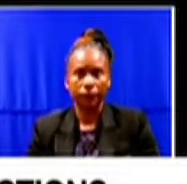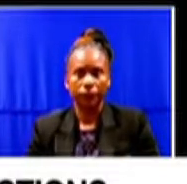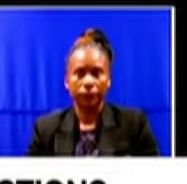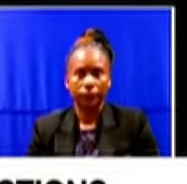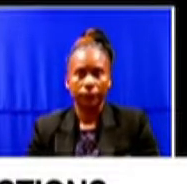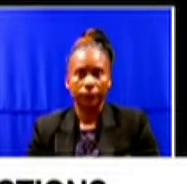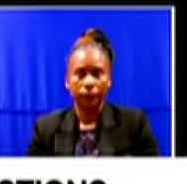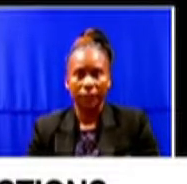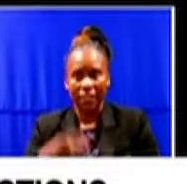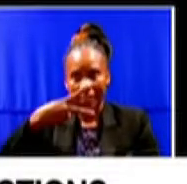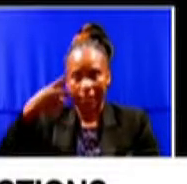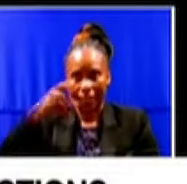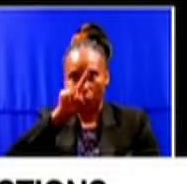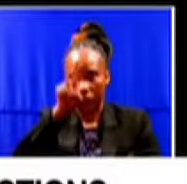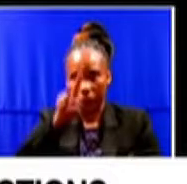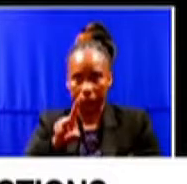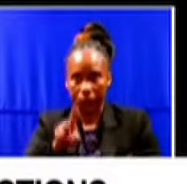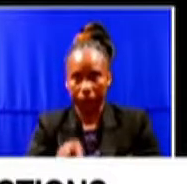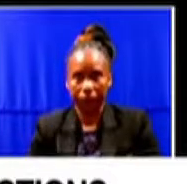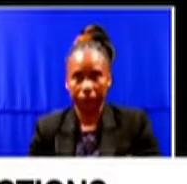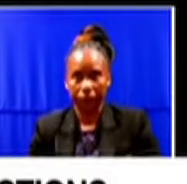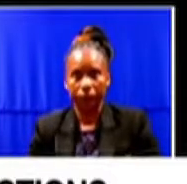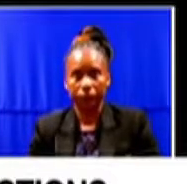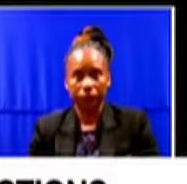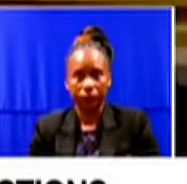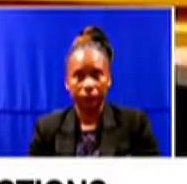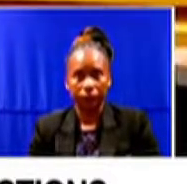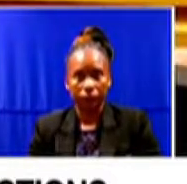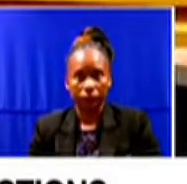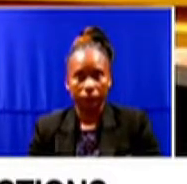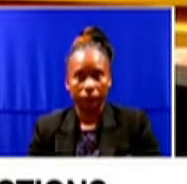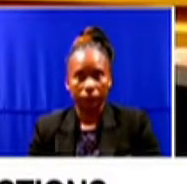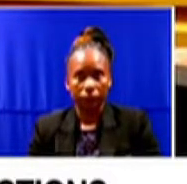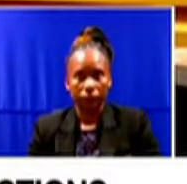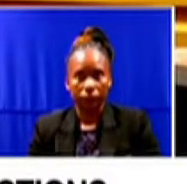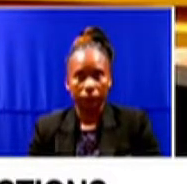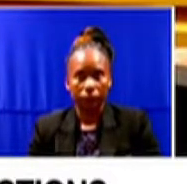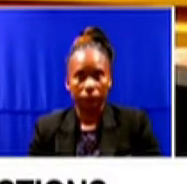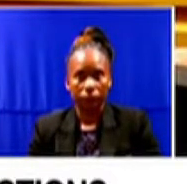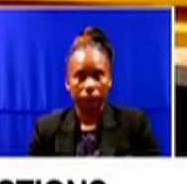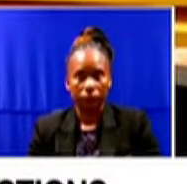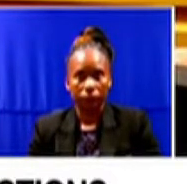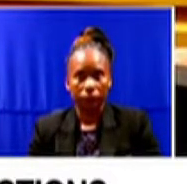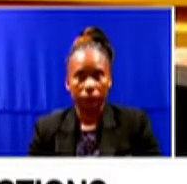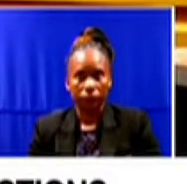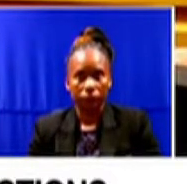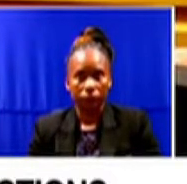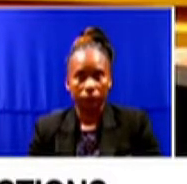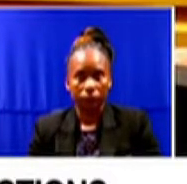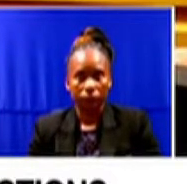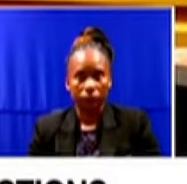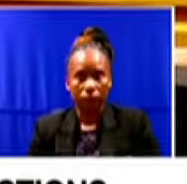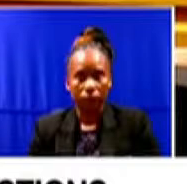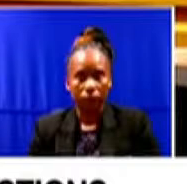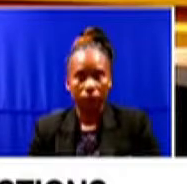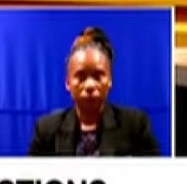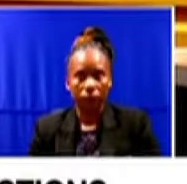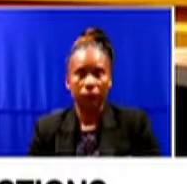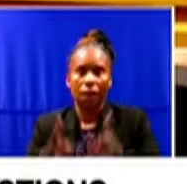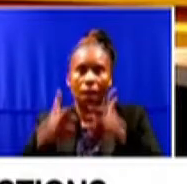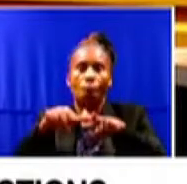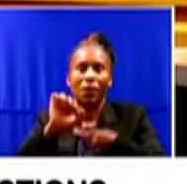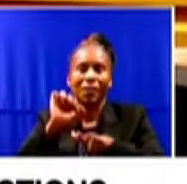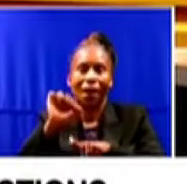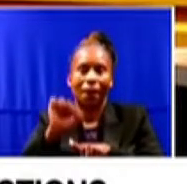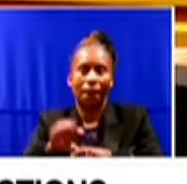the second question. Mongameli wethu kule comprehensive plan kungabe khona yini into ethi uhulumeni